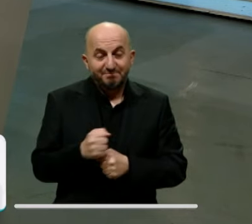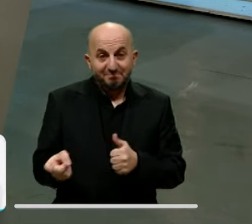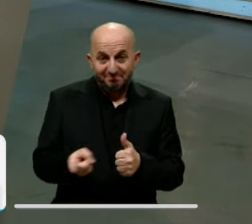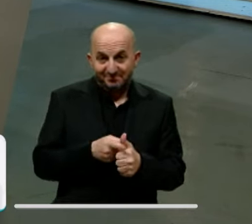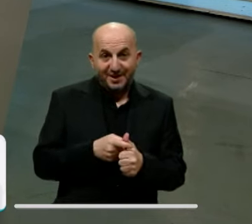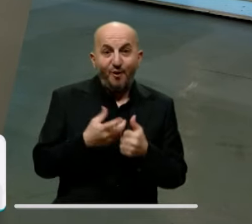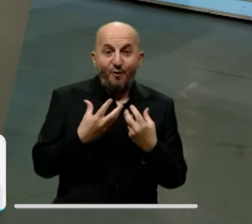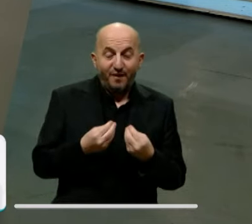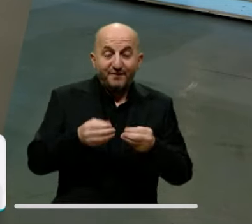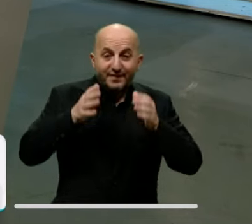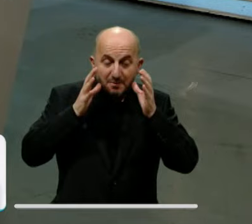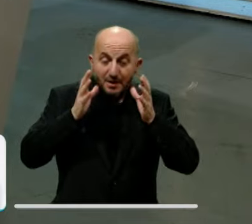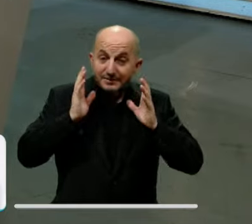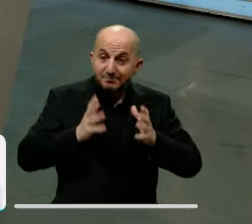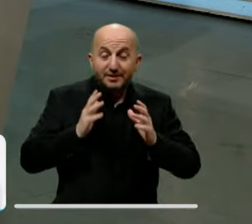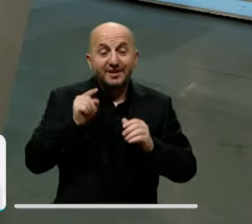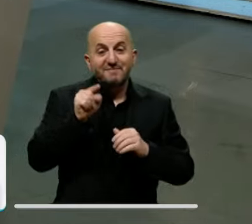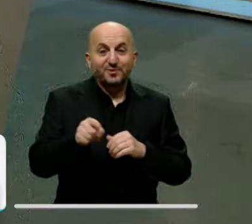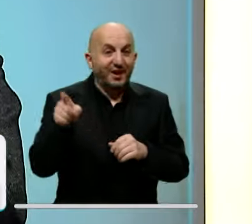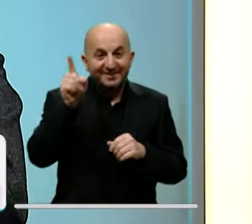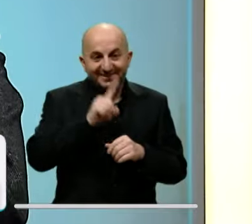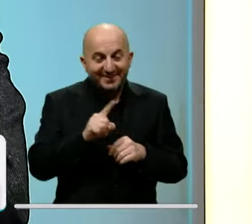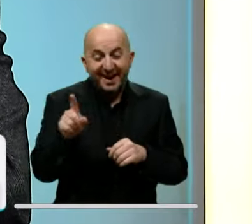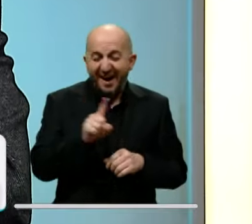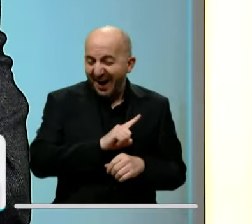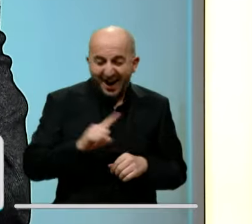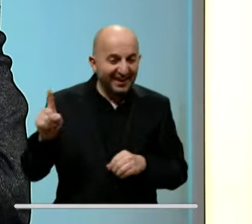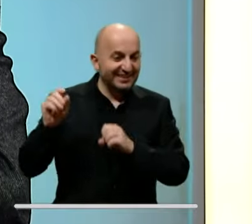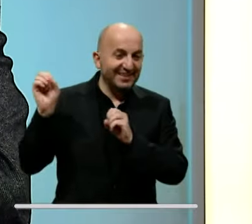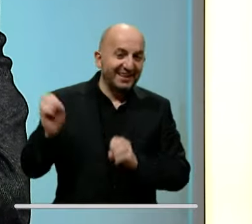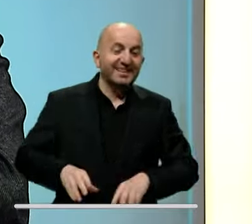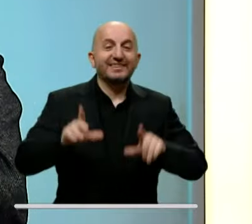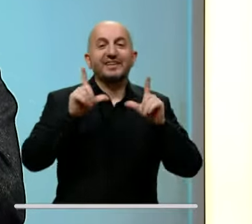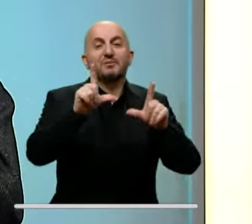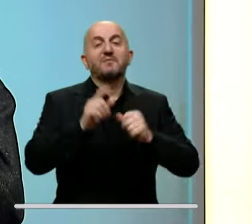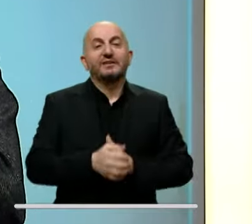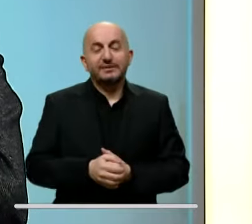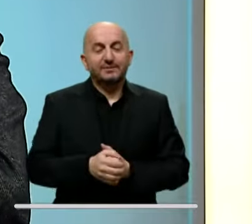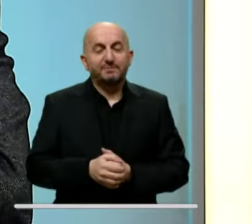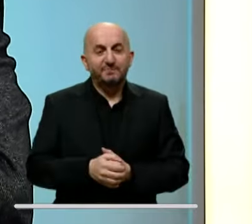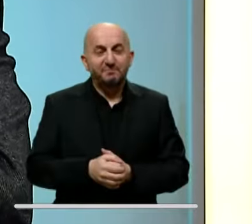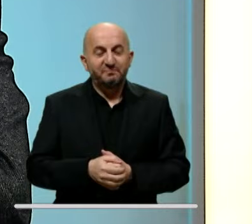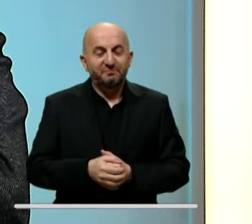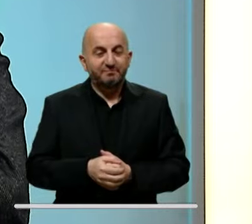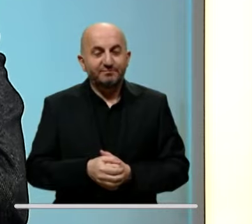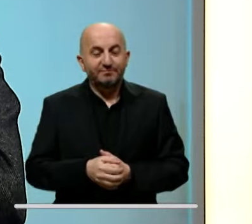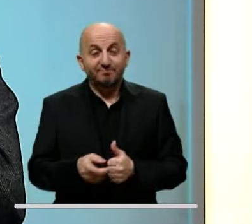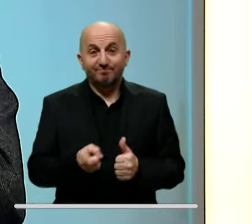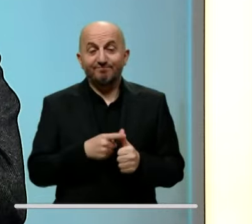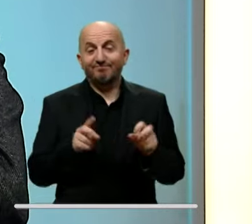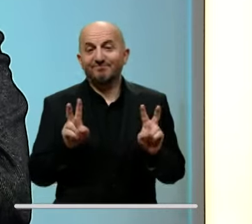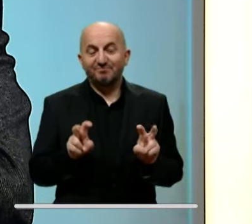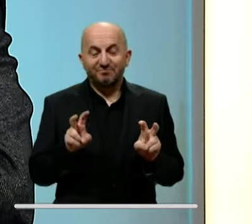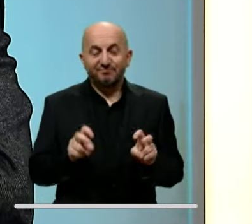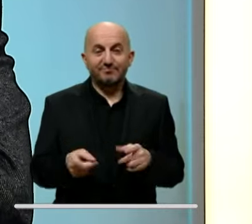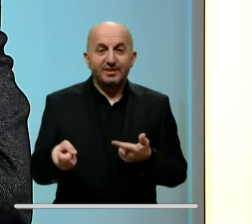olan namaz ibadetini de bundan dolayı asla terk etmemeliyiz bu birinci husus ikinci